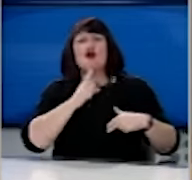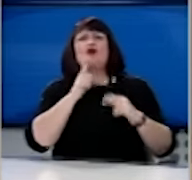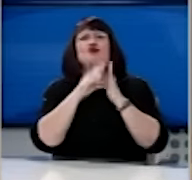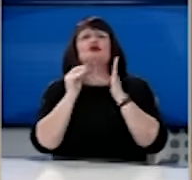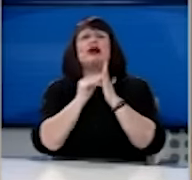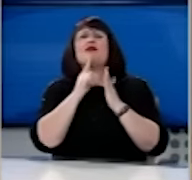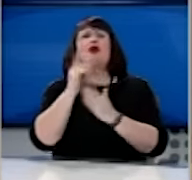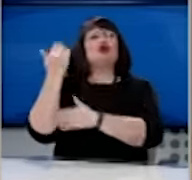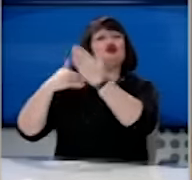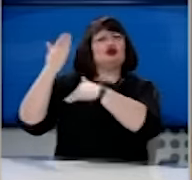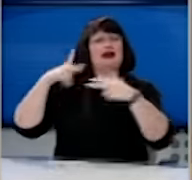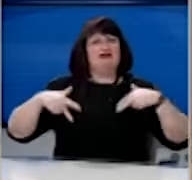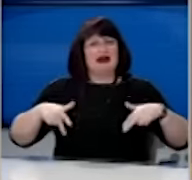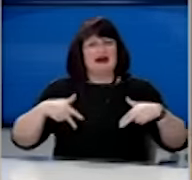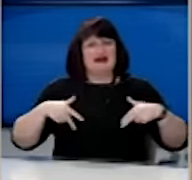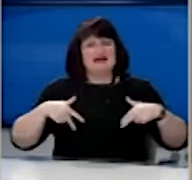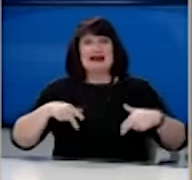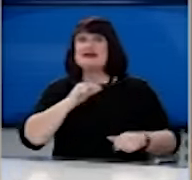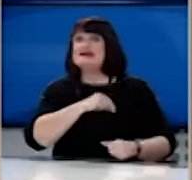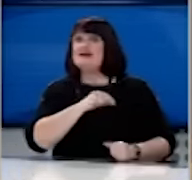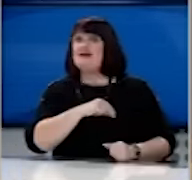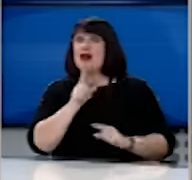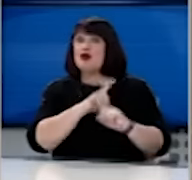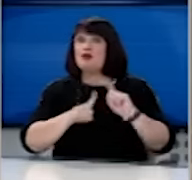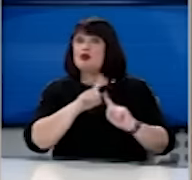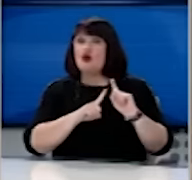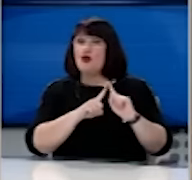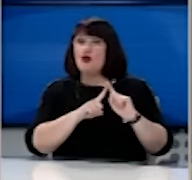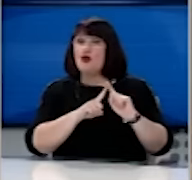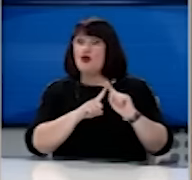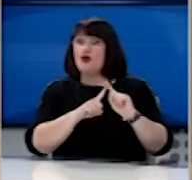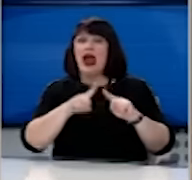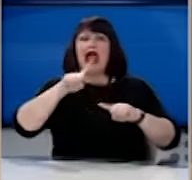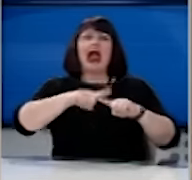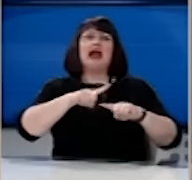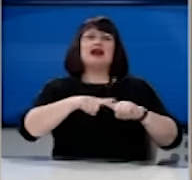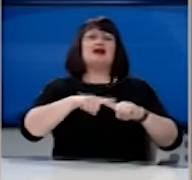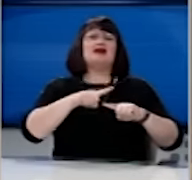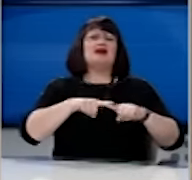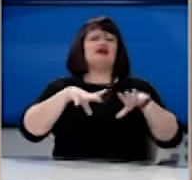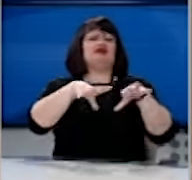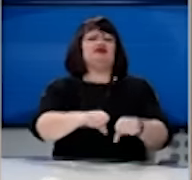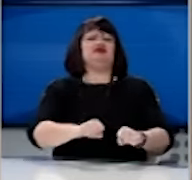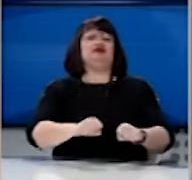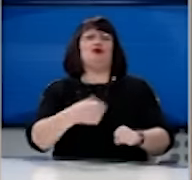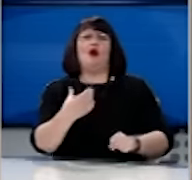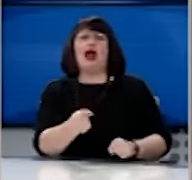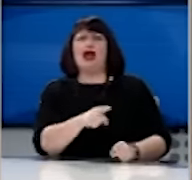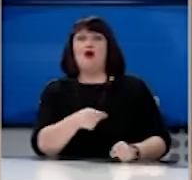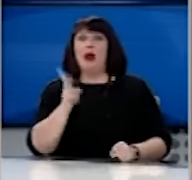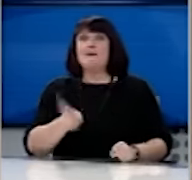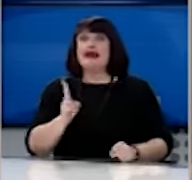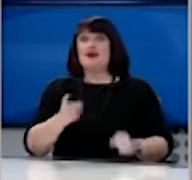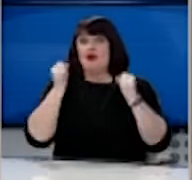των προηγούμενων, υπηρετεί τα συμφέροντα της ελληνικής άρχουσας τάξης, βάζοντας σε κίνδυνο